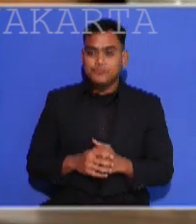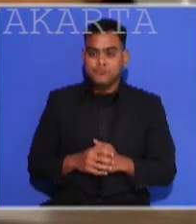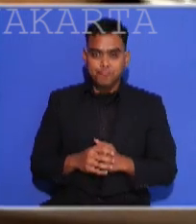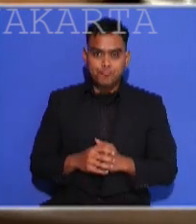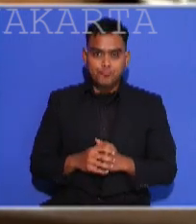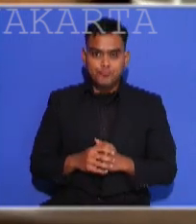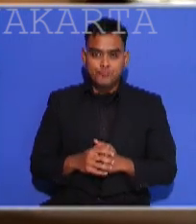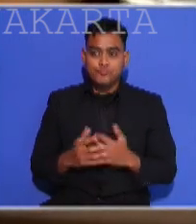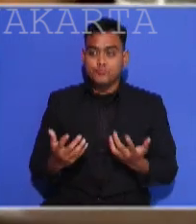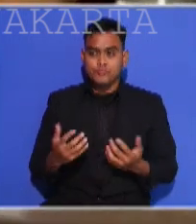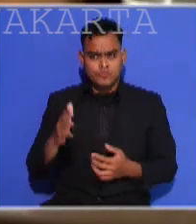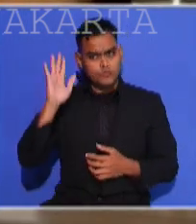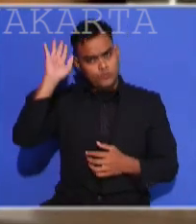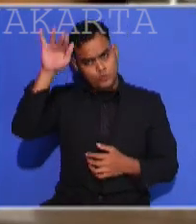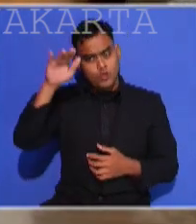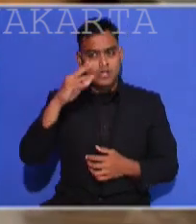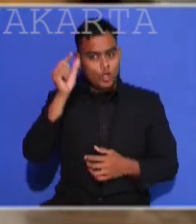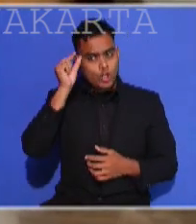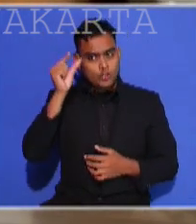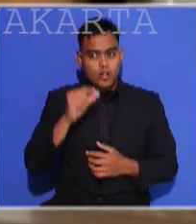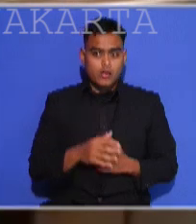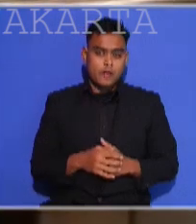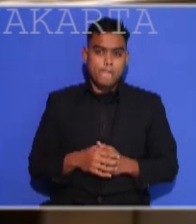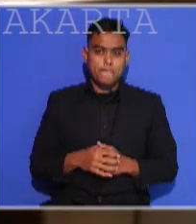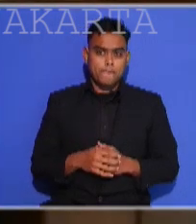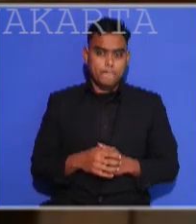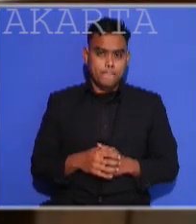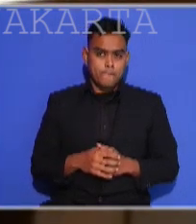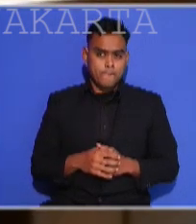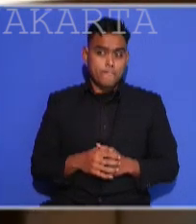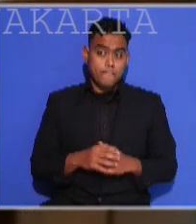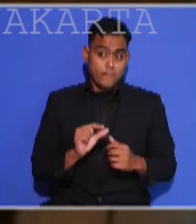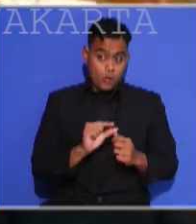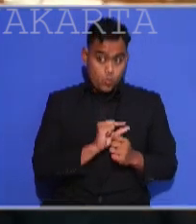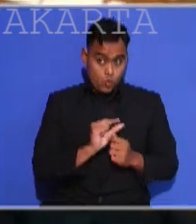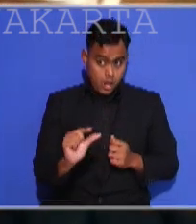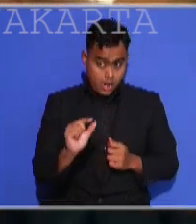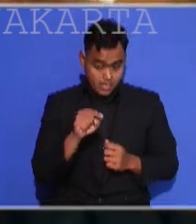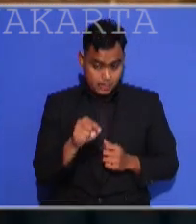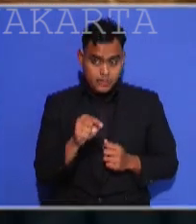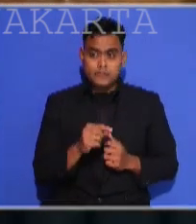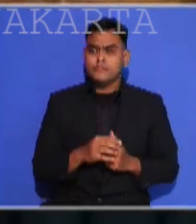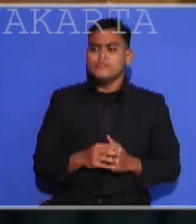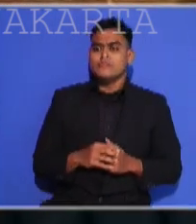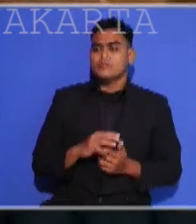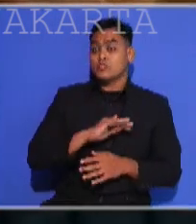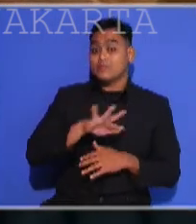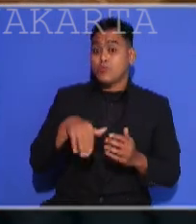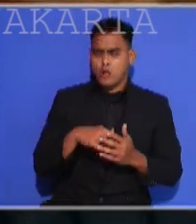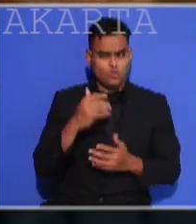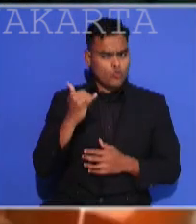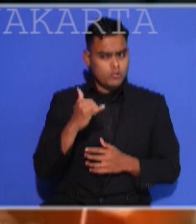jadwalkan akan mengundang BPBD Badan Penanggulangan Bencana Daerah sdiy untuk membahas